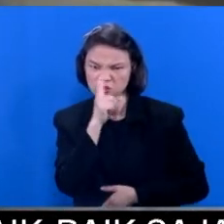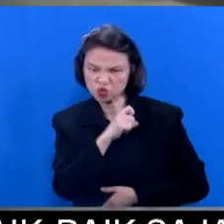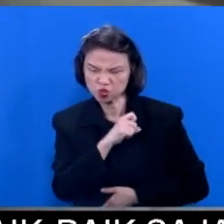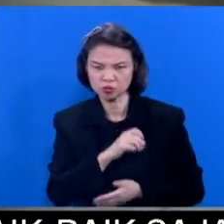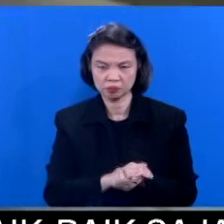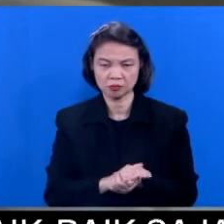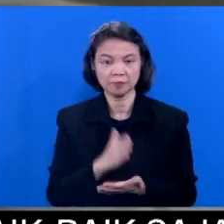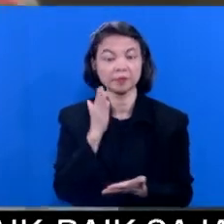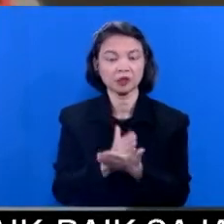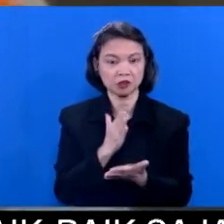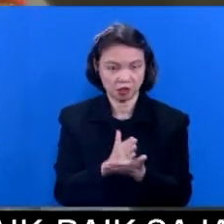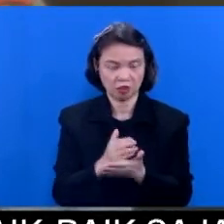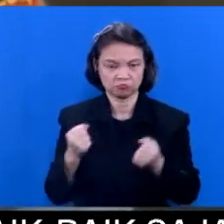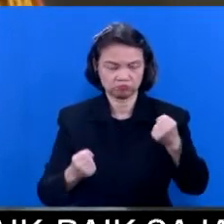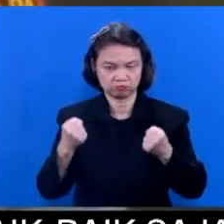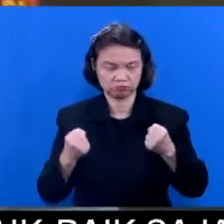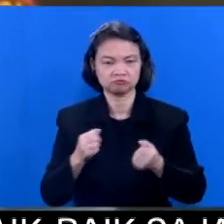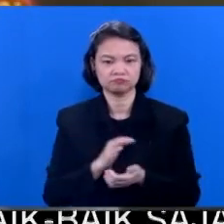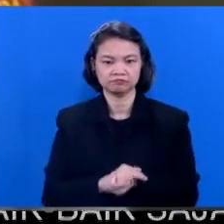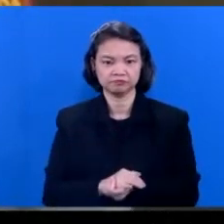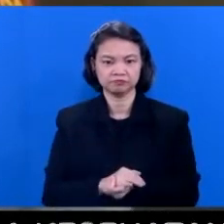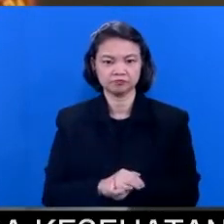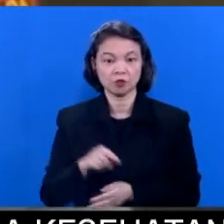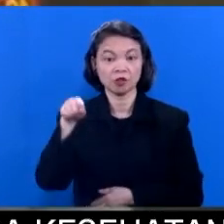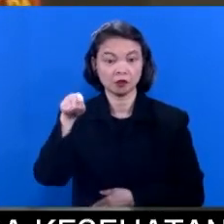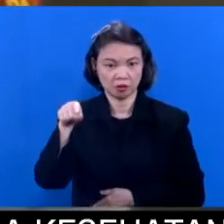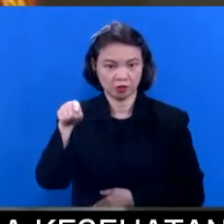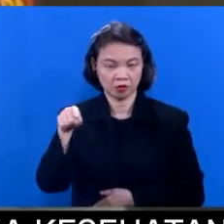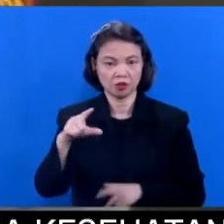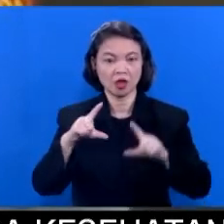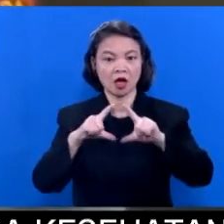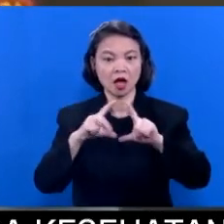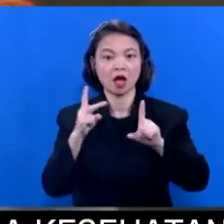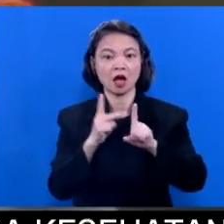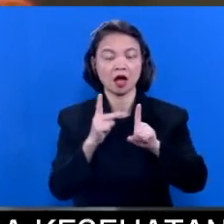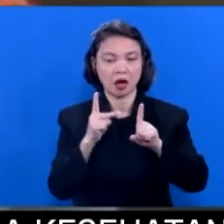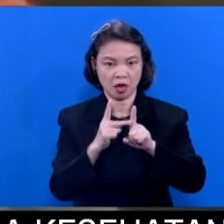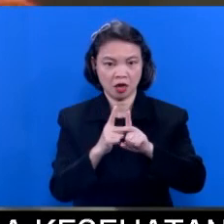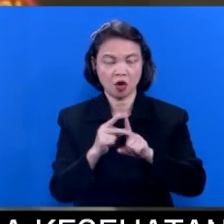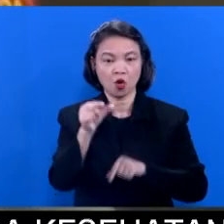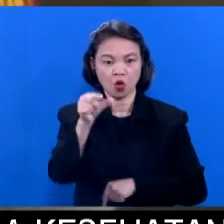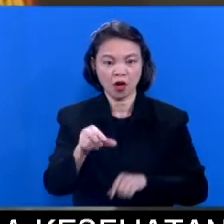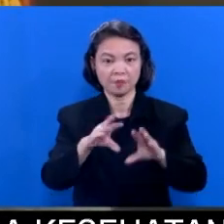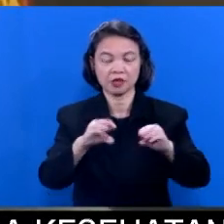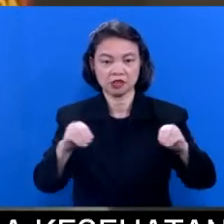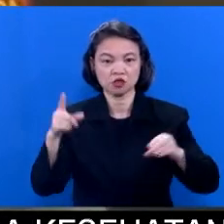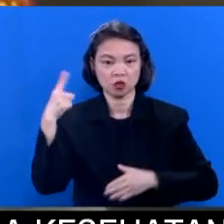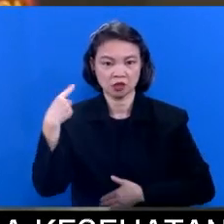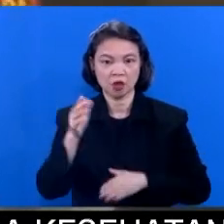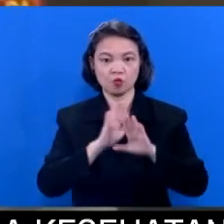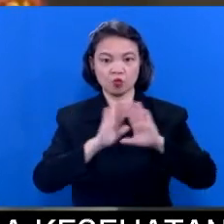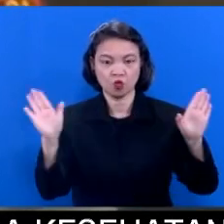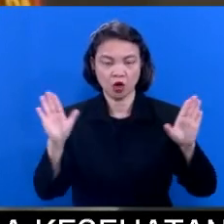sehingga diberhentikan. Memang yang bersangkutan memang AHH ini adalah pekerjaan swasta, bukan sebagai anggota